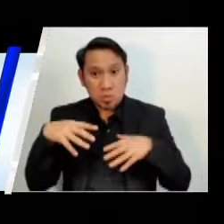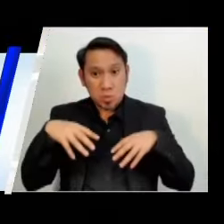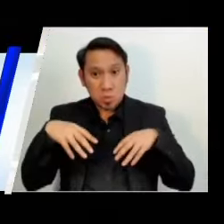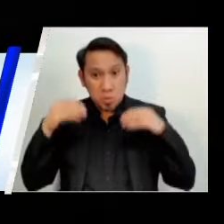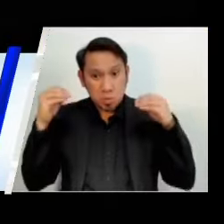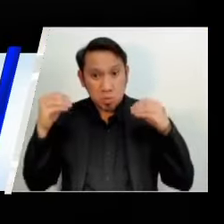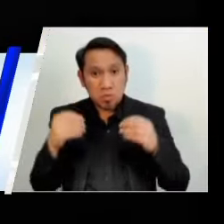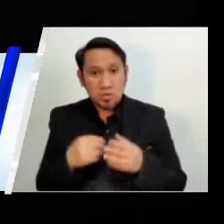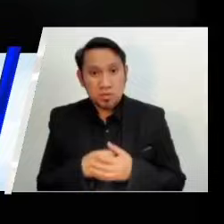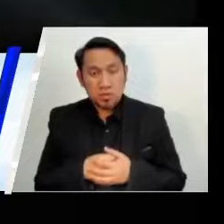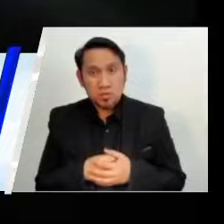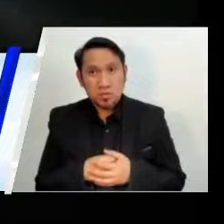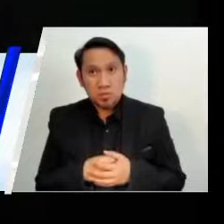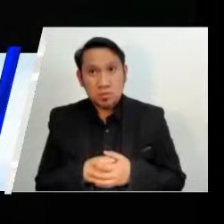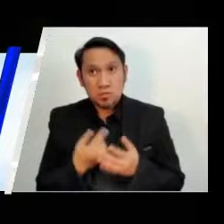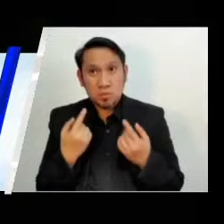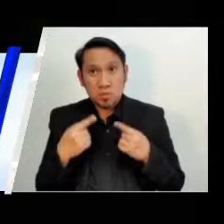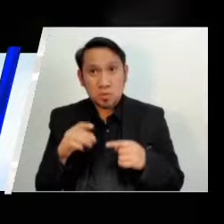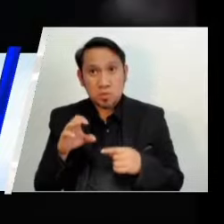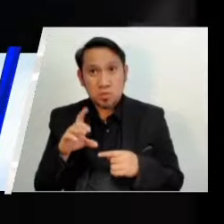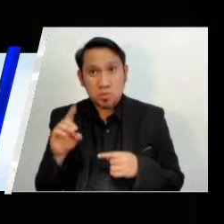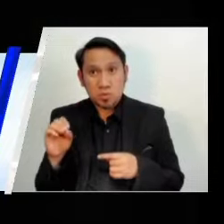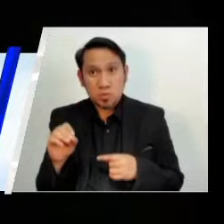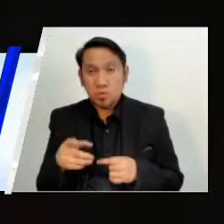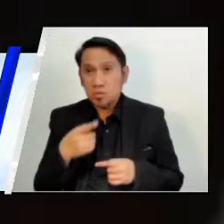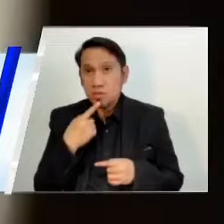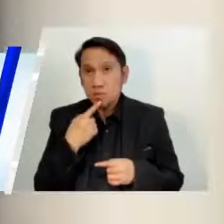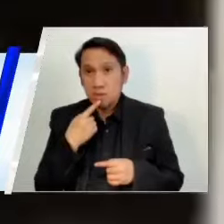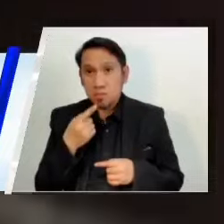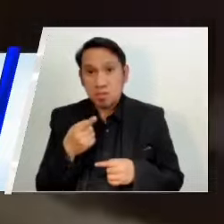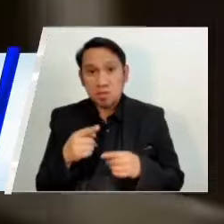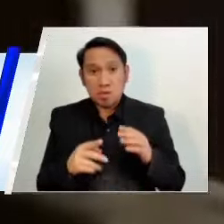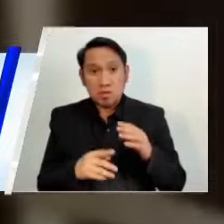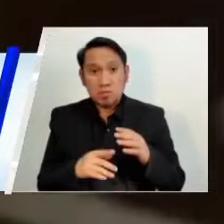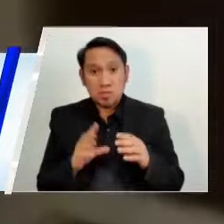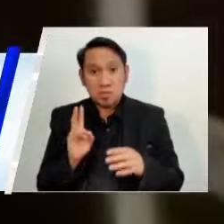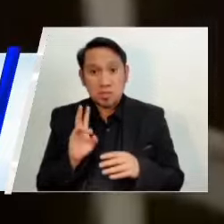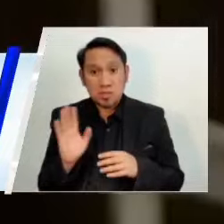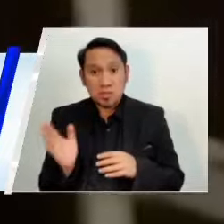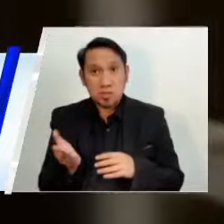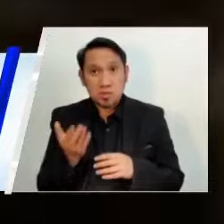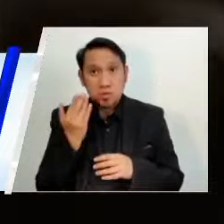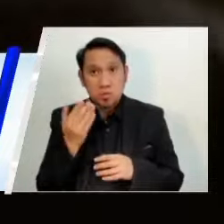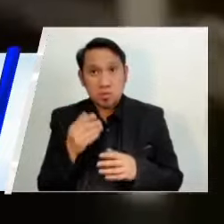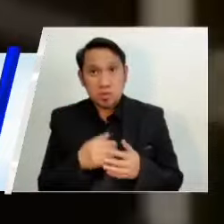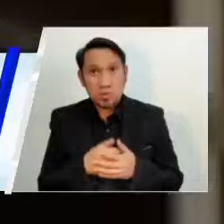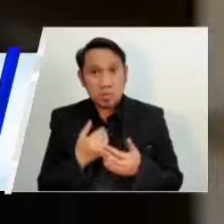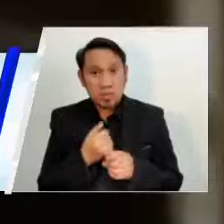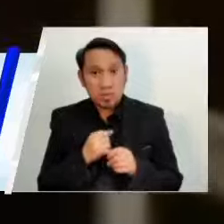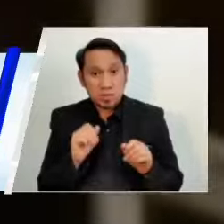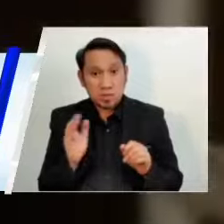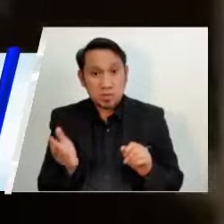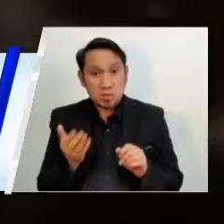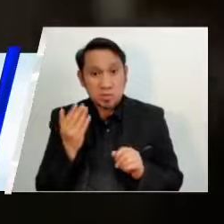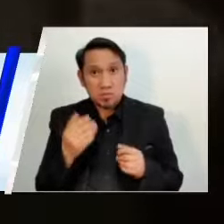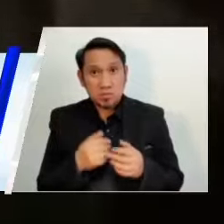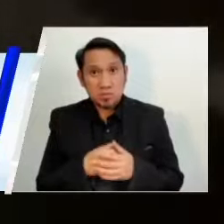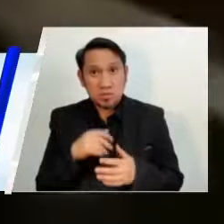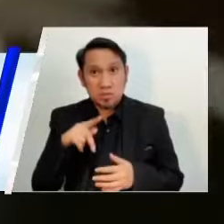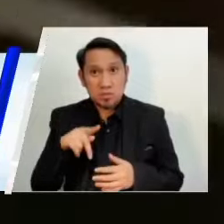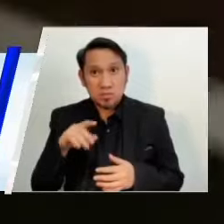at biyaheng Cagayan de Oro. Ayon sa isang pasahero, alas 7 na umaga na sila naihatid na matauhan ng Philippine Coast Guard sa